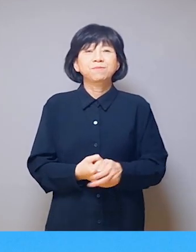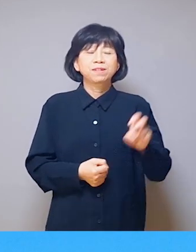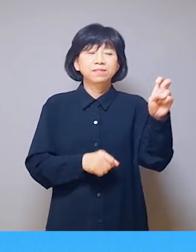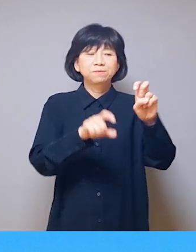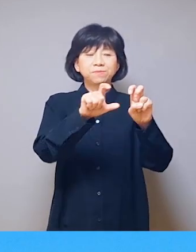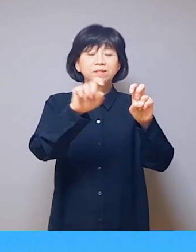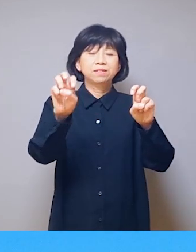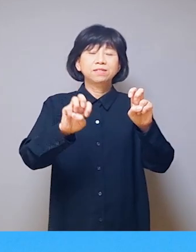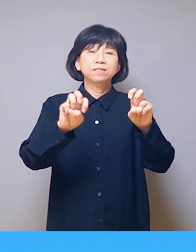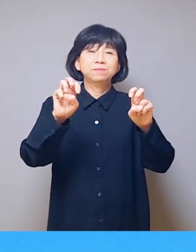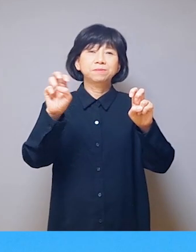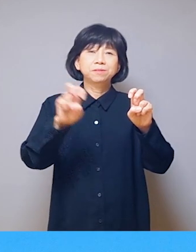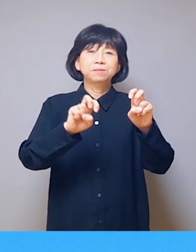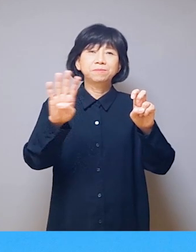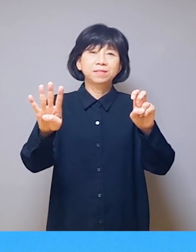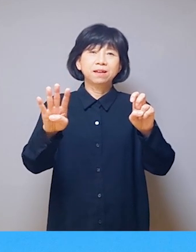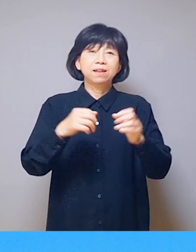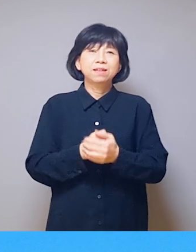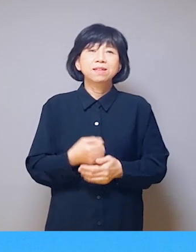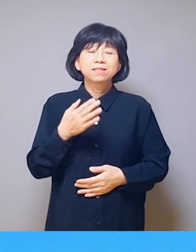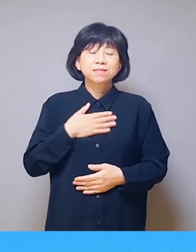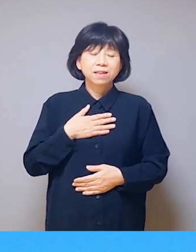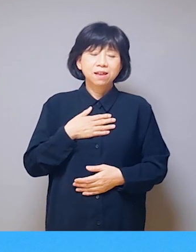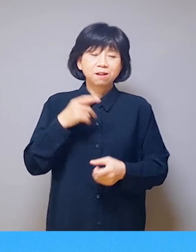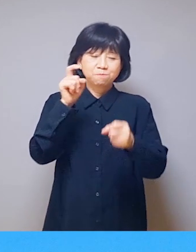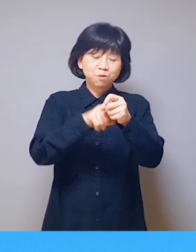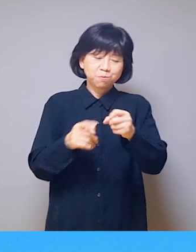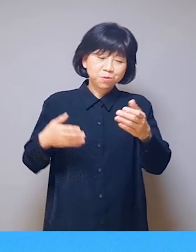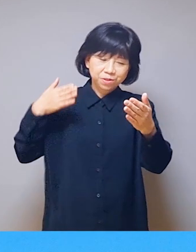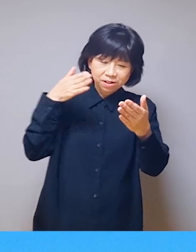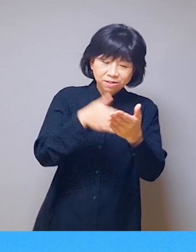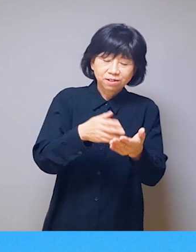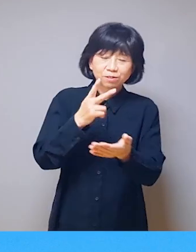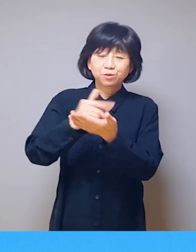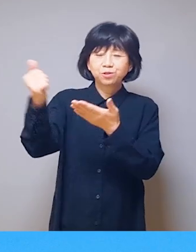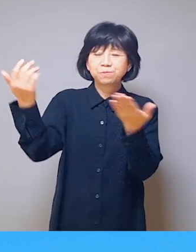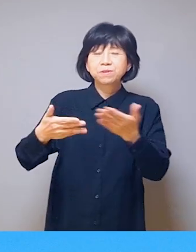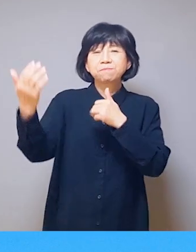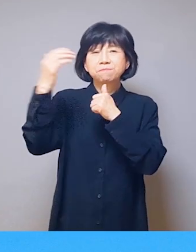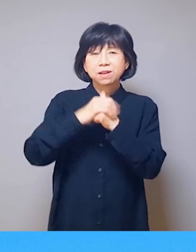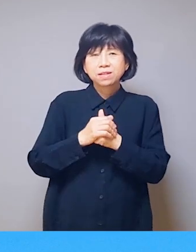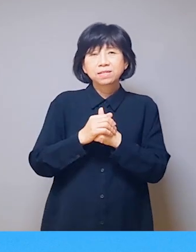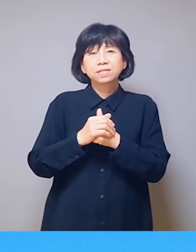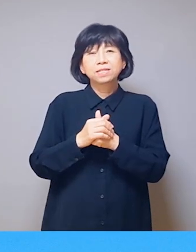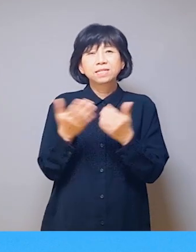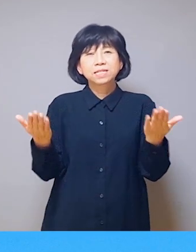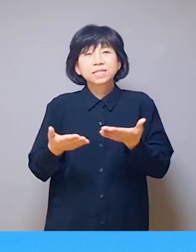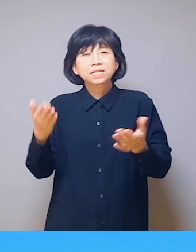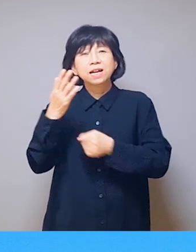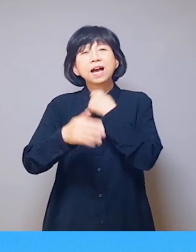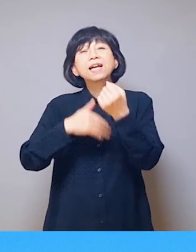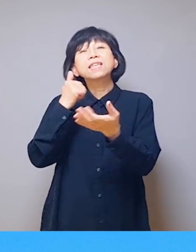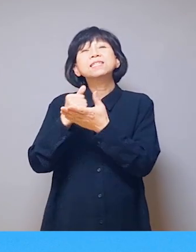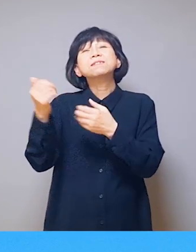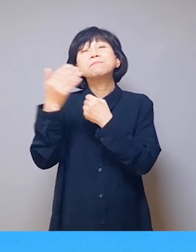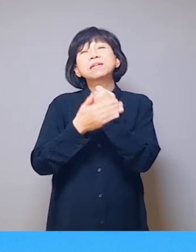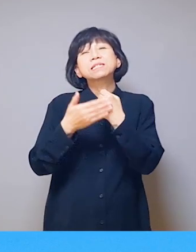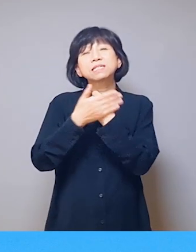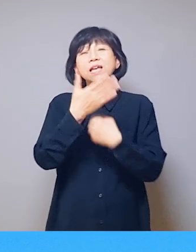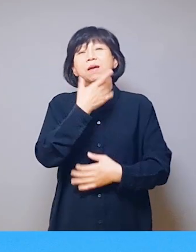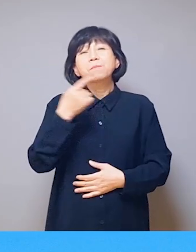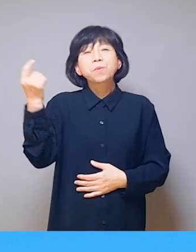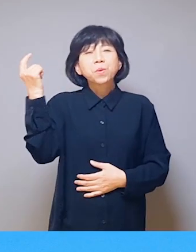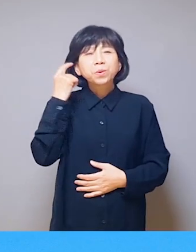24절이었어요. 내가 달려갈 길과 주 예수께 받은 사명, 곧 하나님의 은혜의